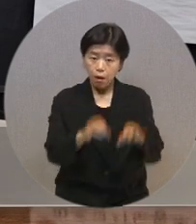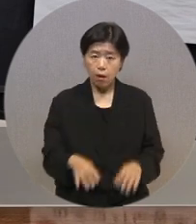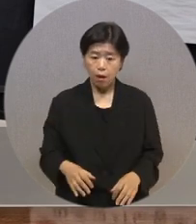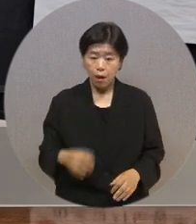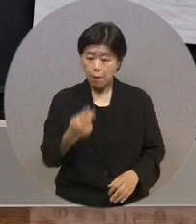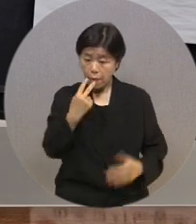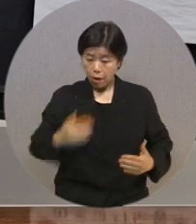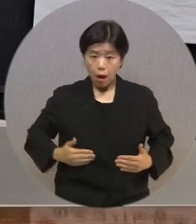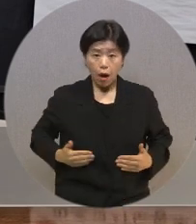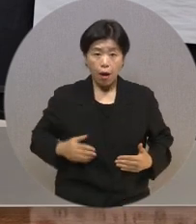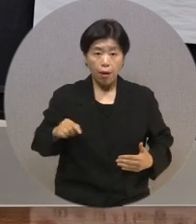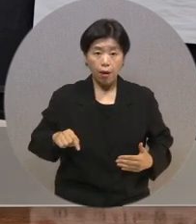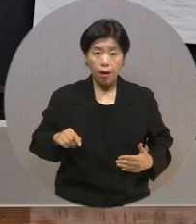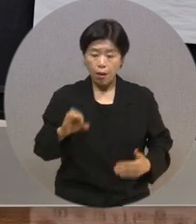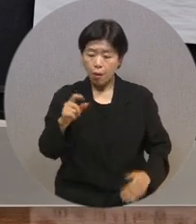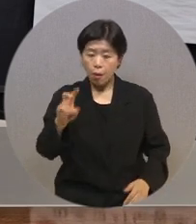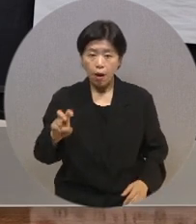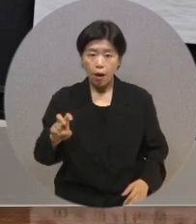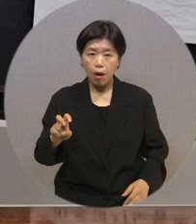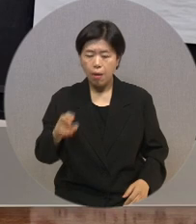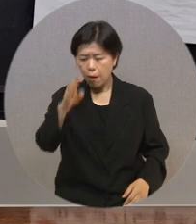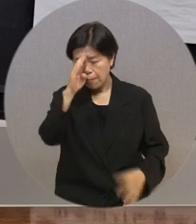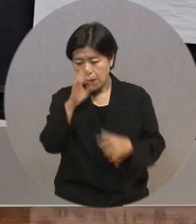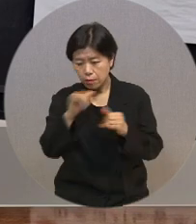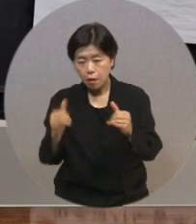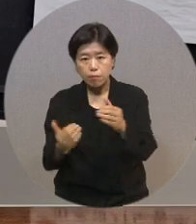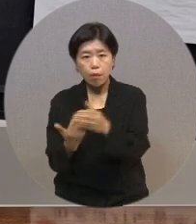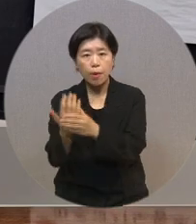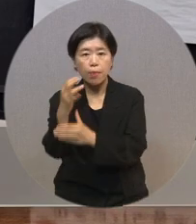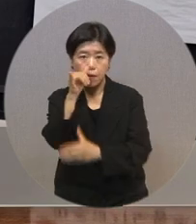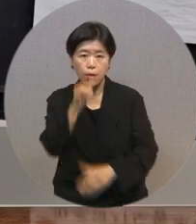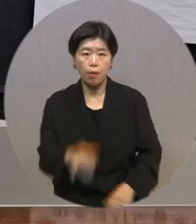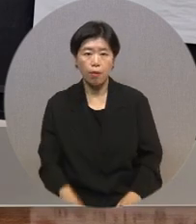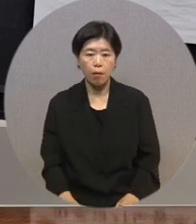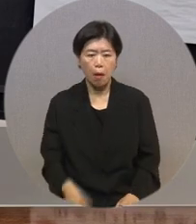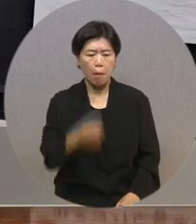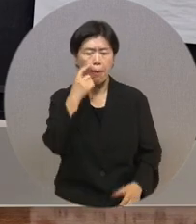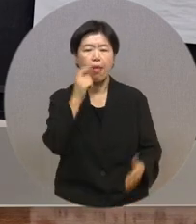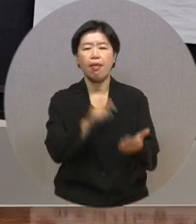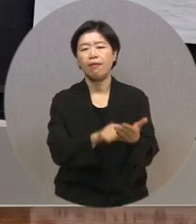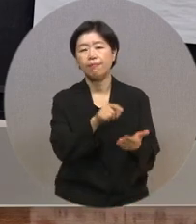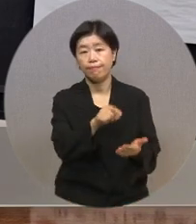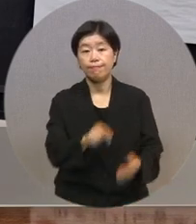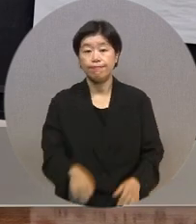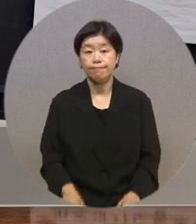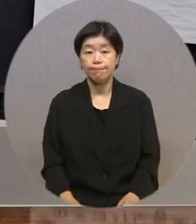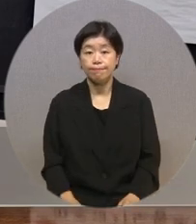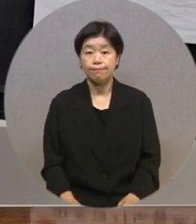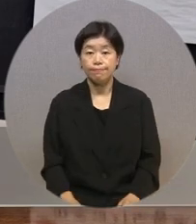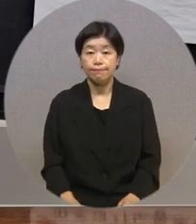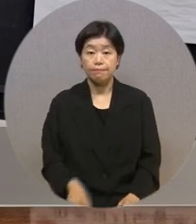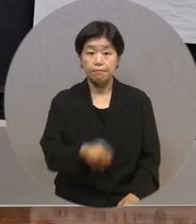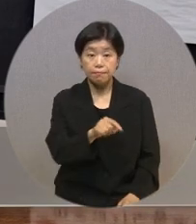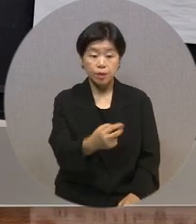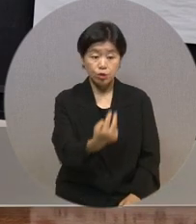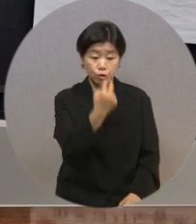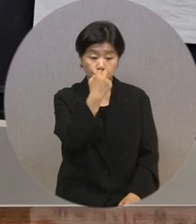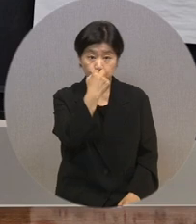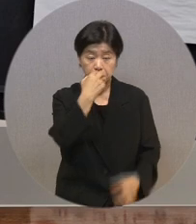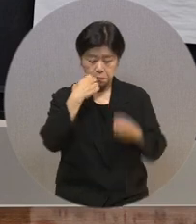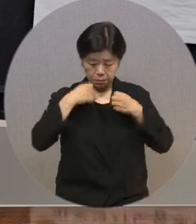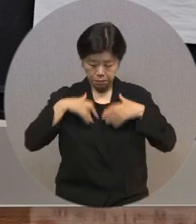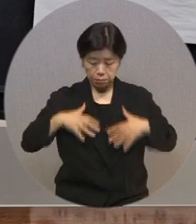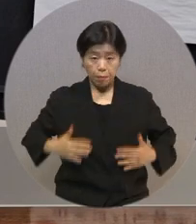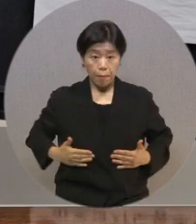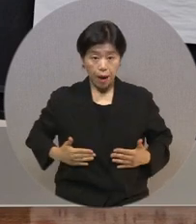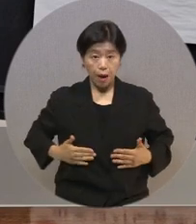있다. 이렇게 접근을 해서 발견한 게 조류흠입니다. 예, 그 흠이 사실 저희의 폐에 들어가면 뭐